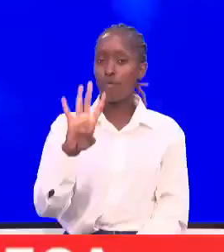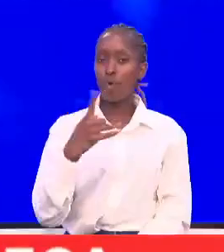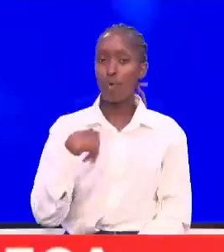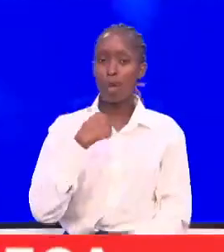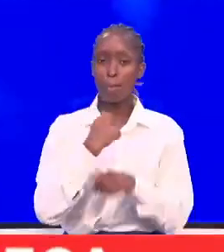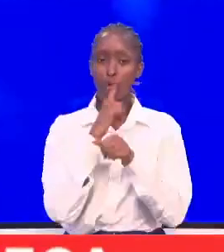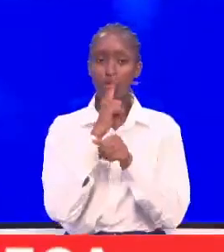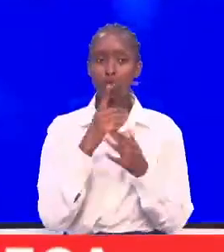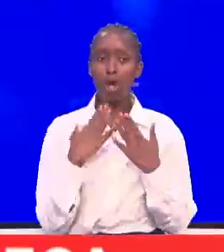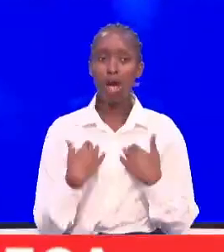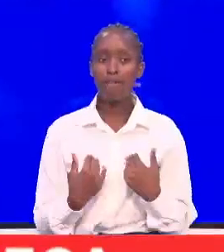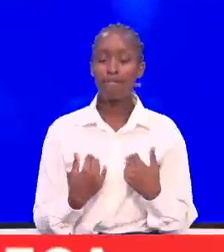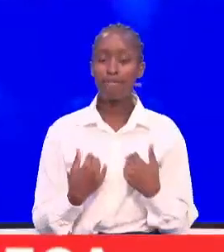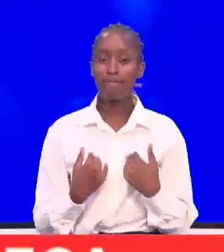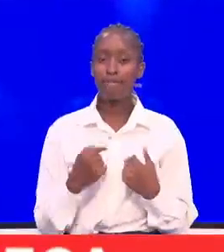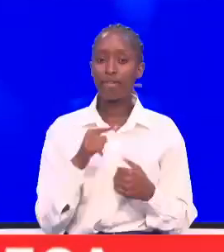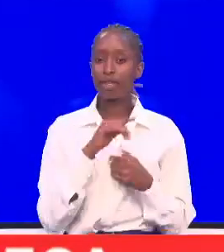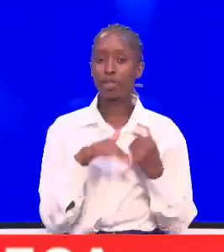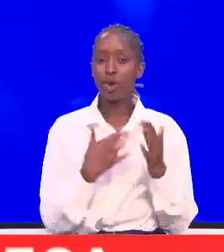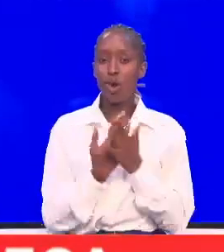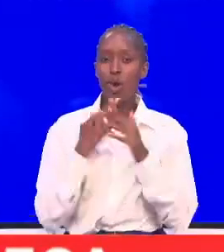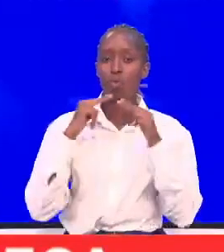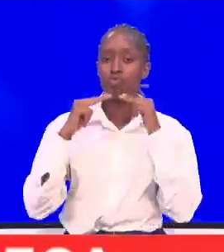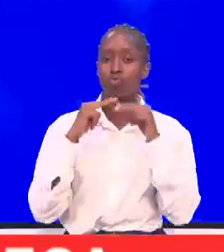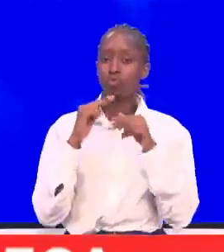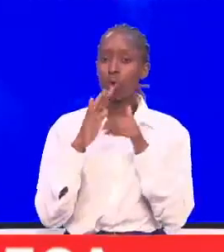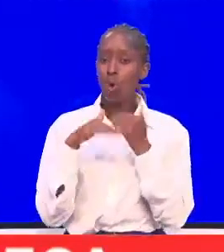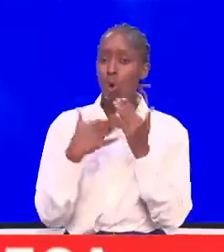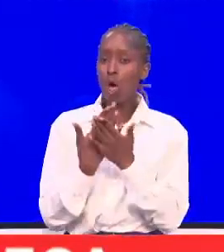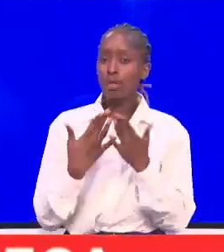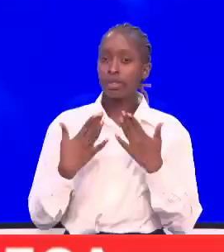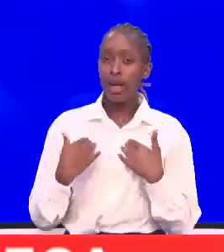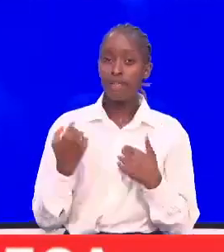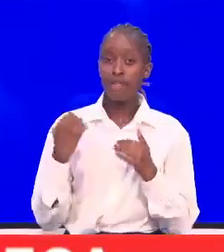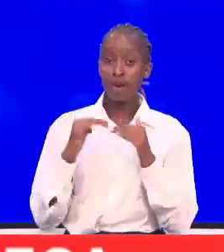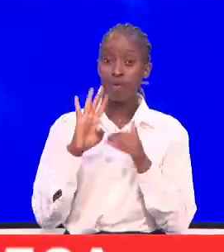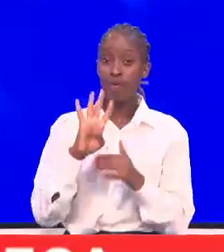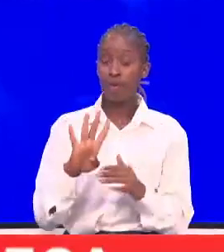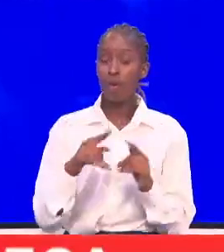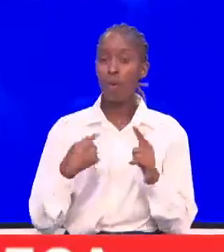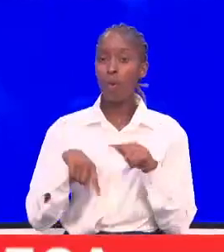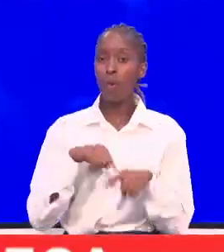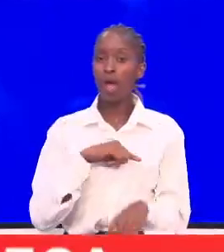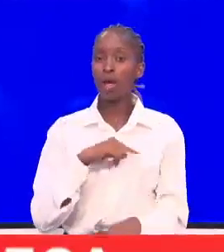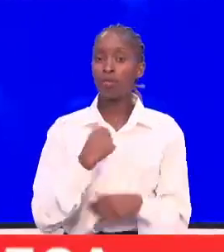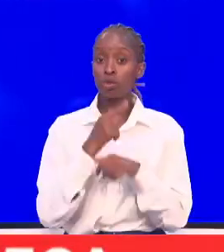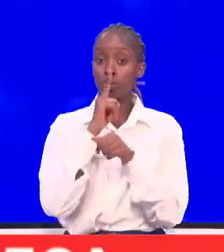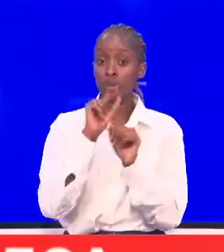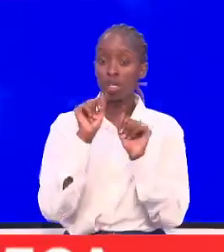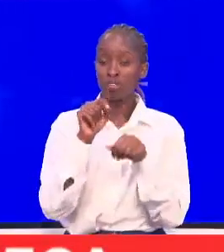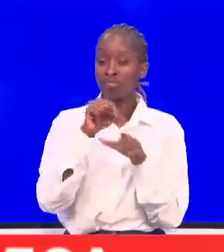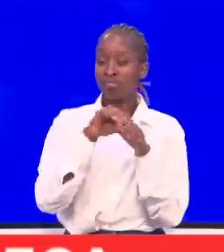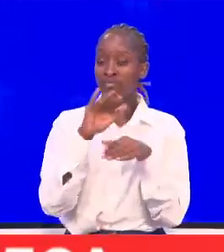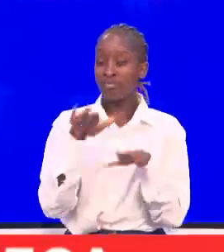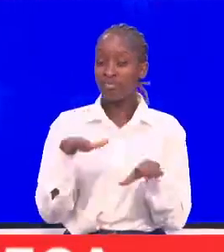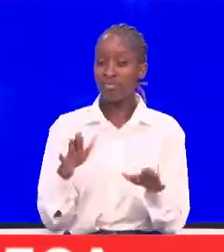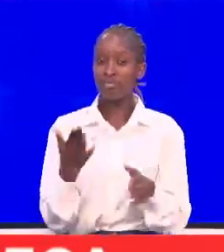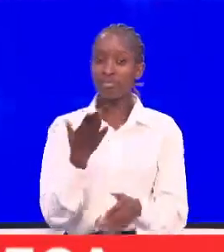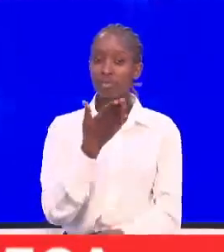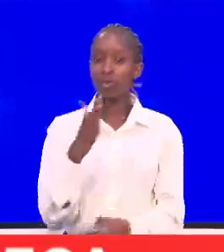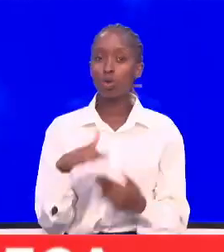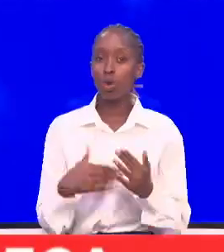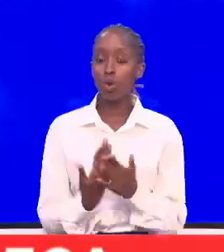tuko na level 4, tungehakikisha kwamba ama tungeomba kupitia bunge kwamba angalau katika hizo constituencies tuwe na